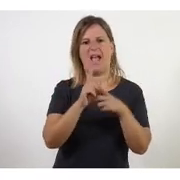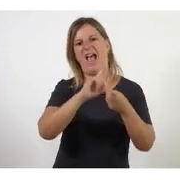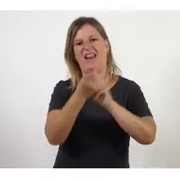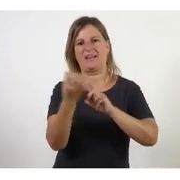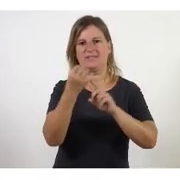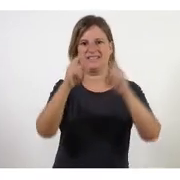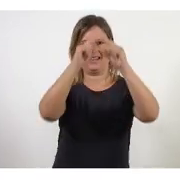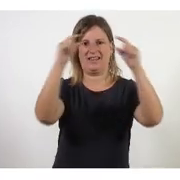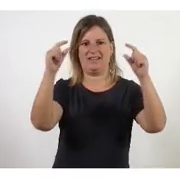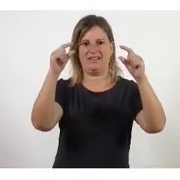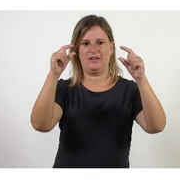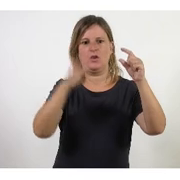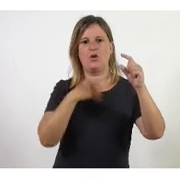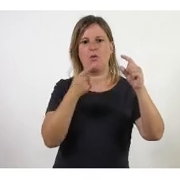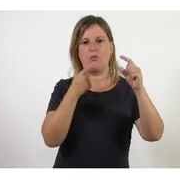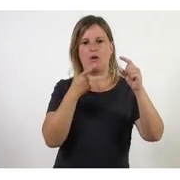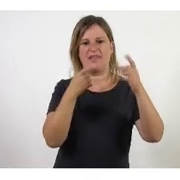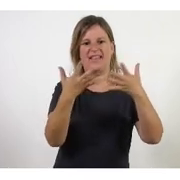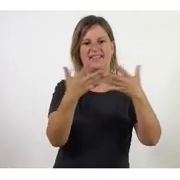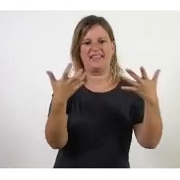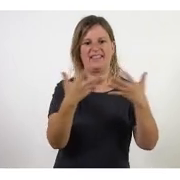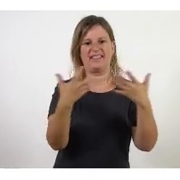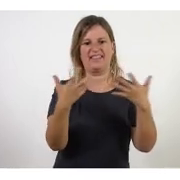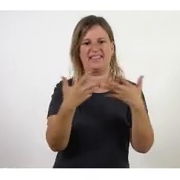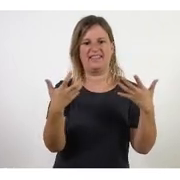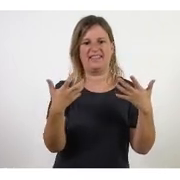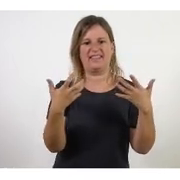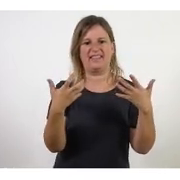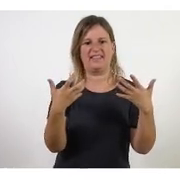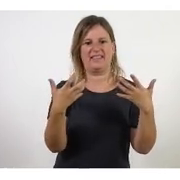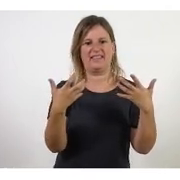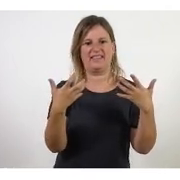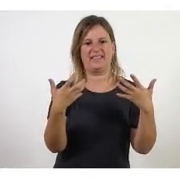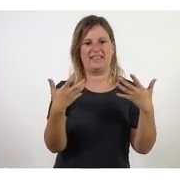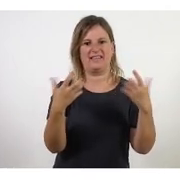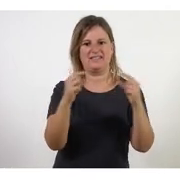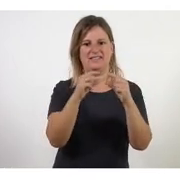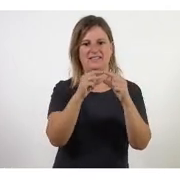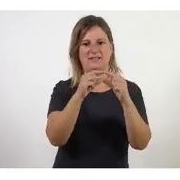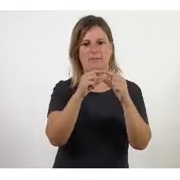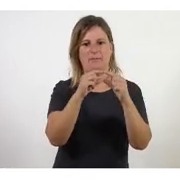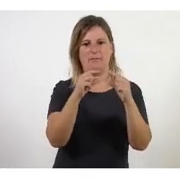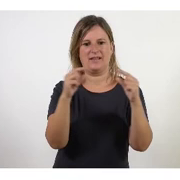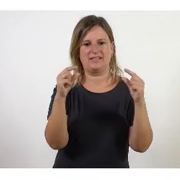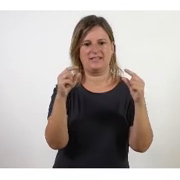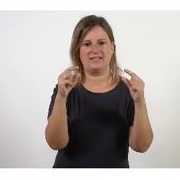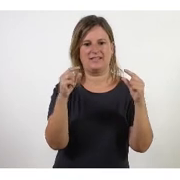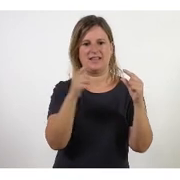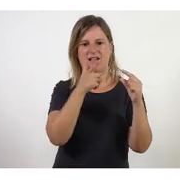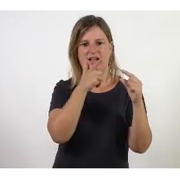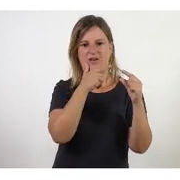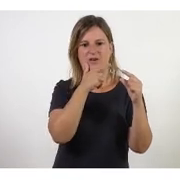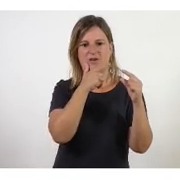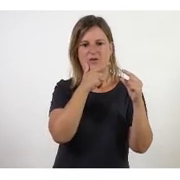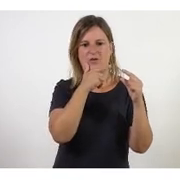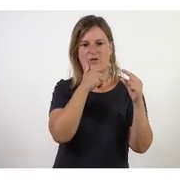farem serà col·locar-los al text, al marge de la pastilla de color, que ningú se'm despisti, el color, li diré que el